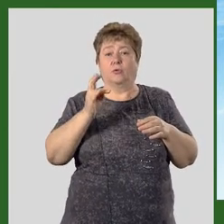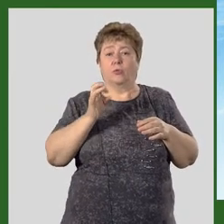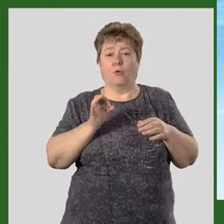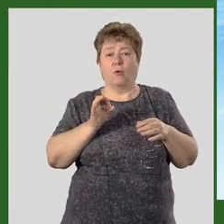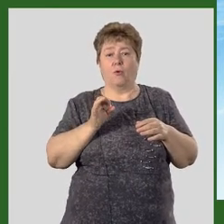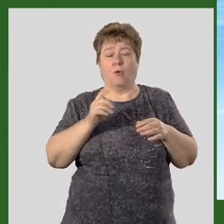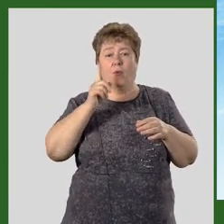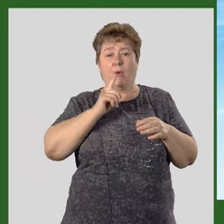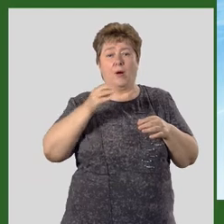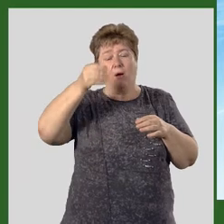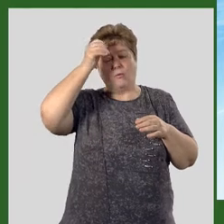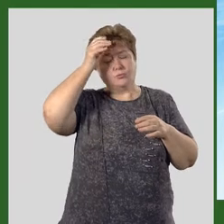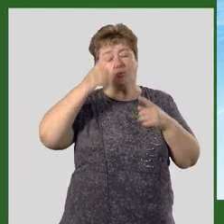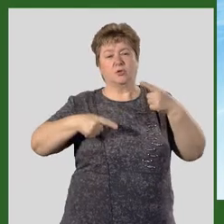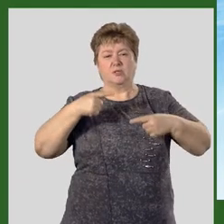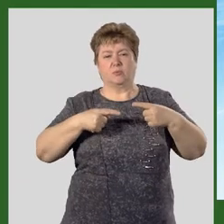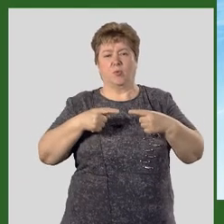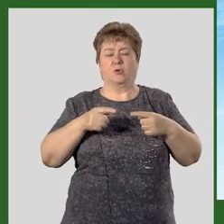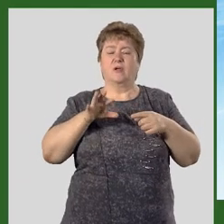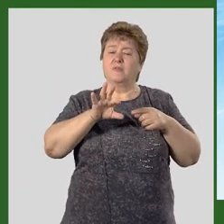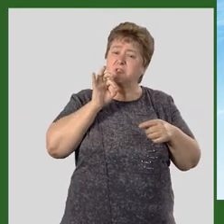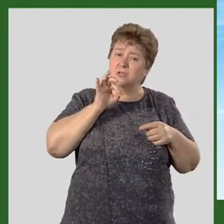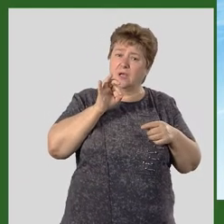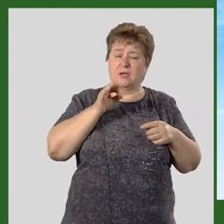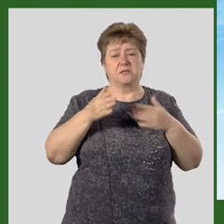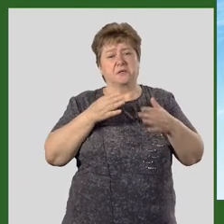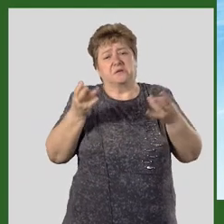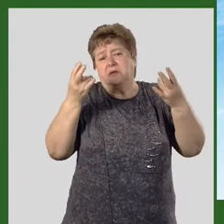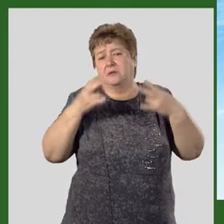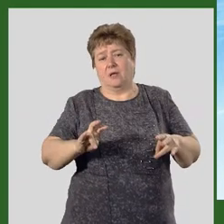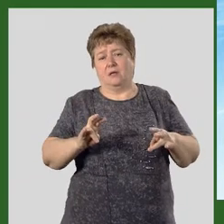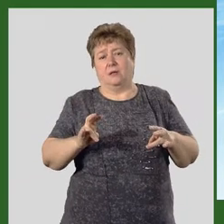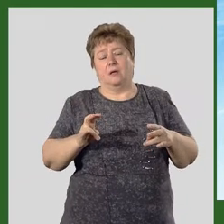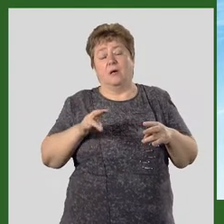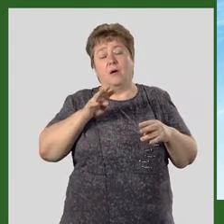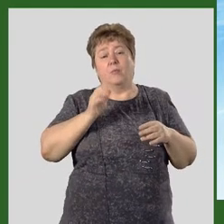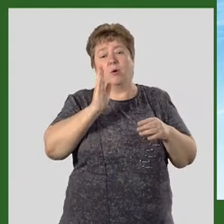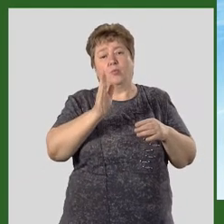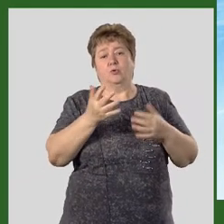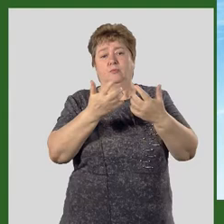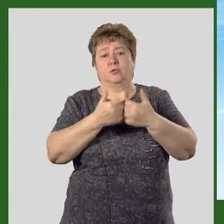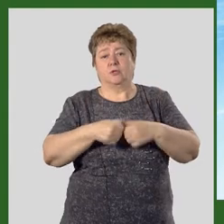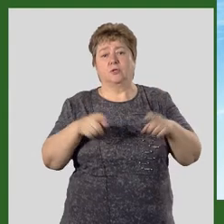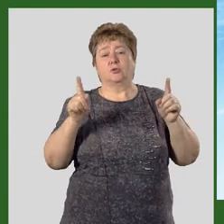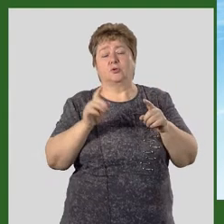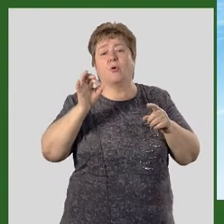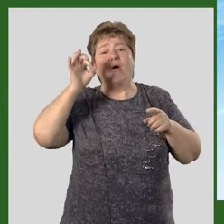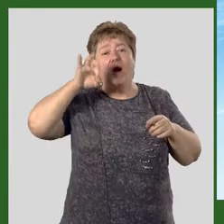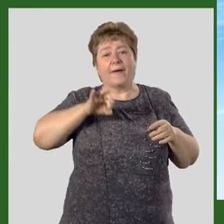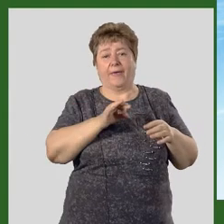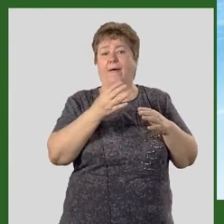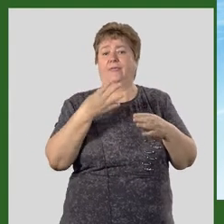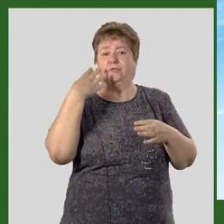Однако, пока ученые спорят, выделять его или нет, мы будем считать, что